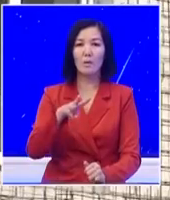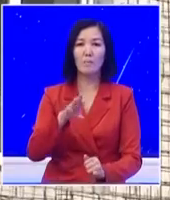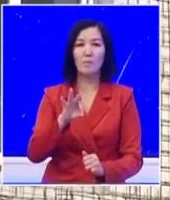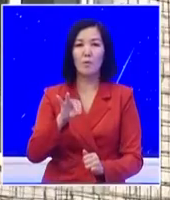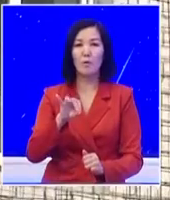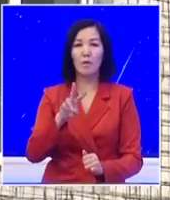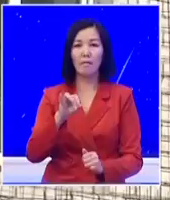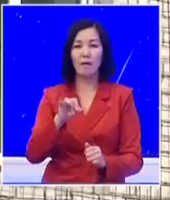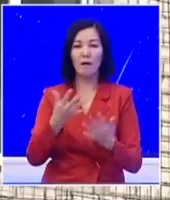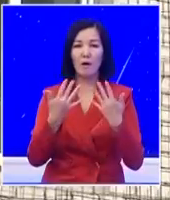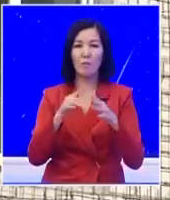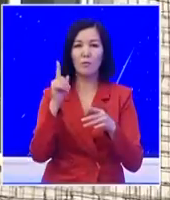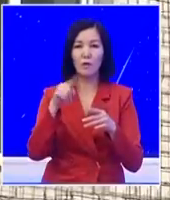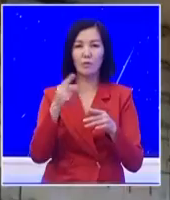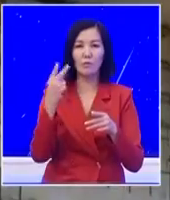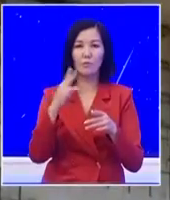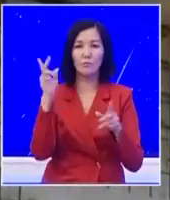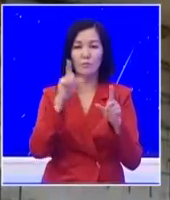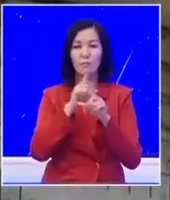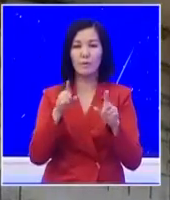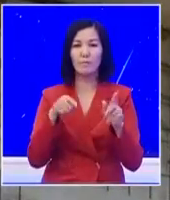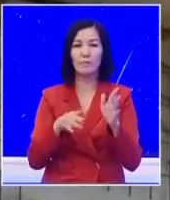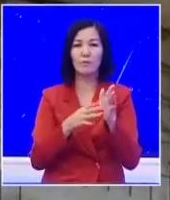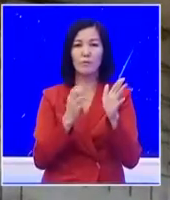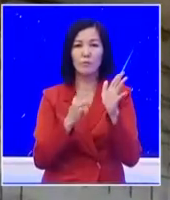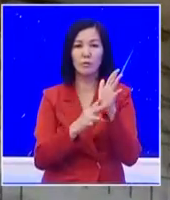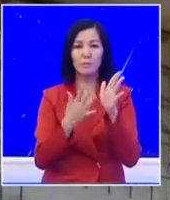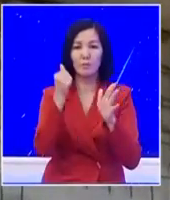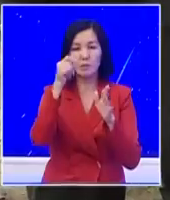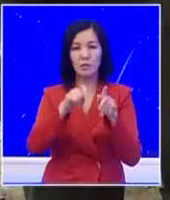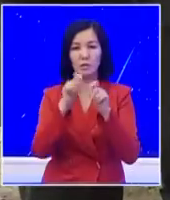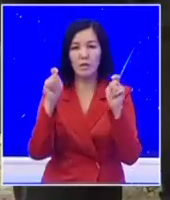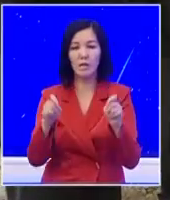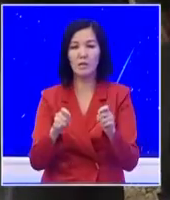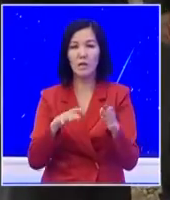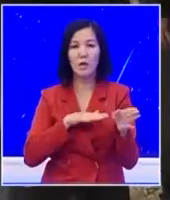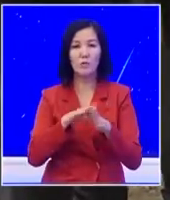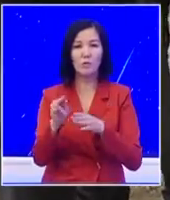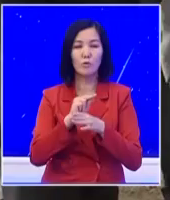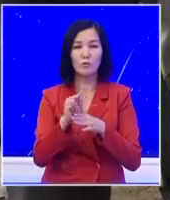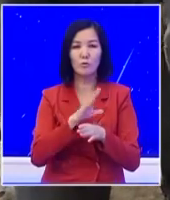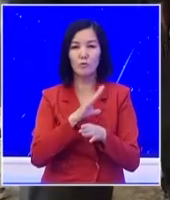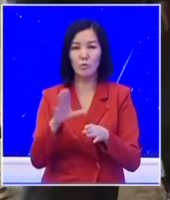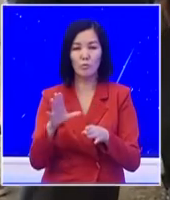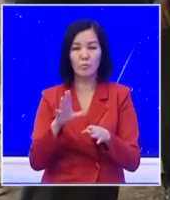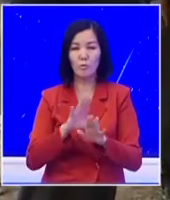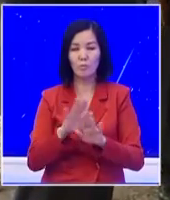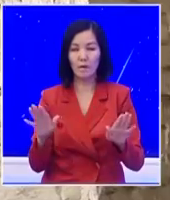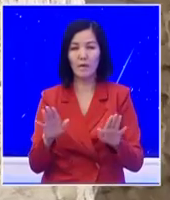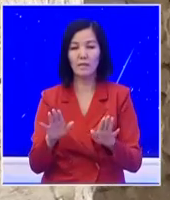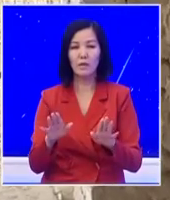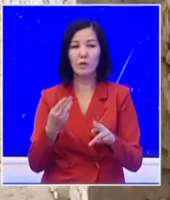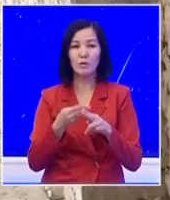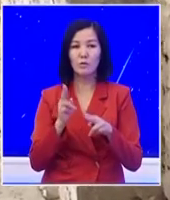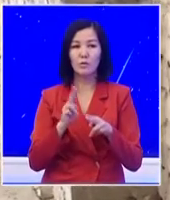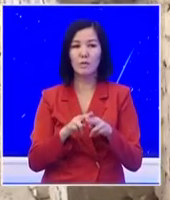номері 23-ші орта мектеп. Іргетасы 1975 жылы қаланған. Содан бері мектеп ішінде кішігірім жөндеу жүргізілгенмен,